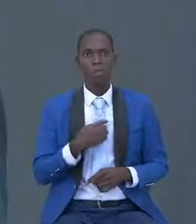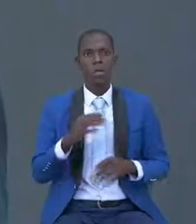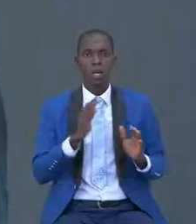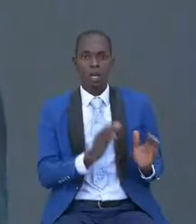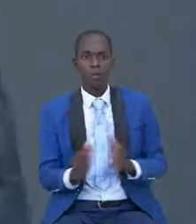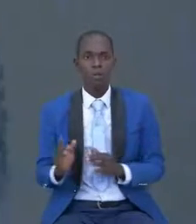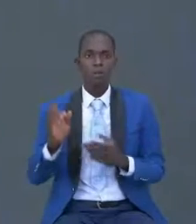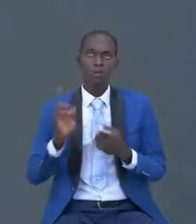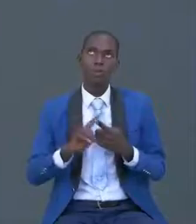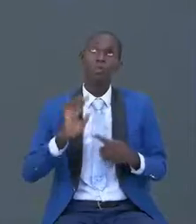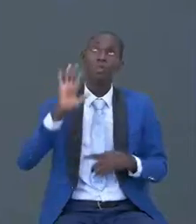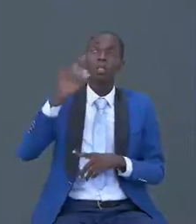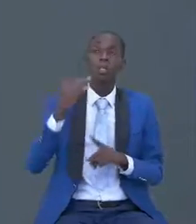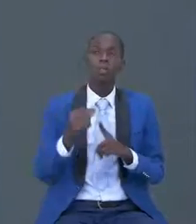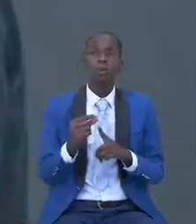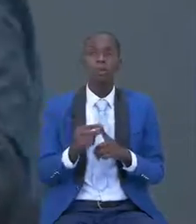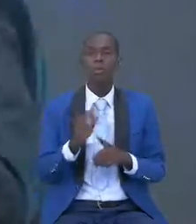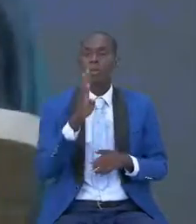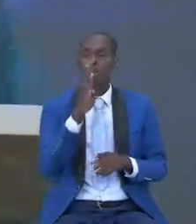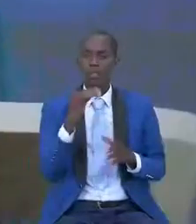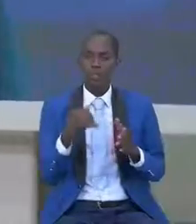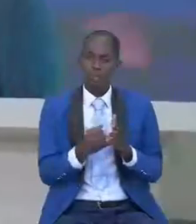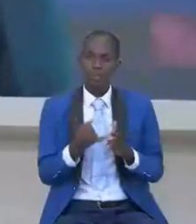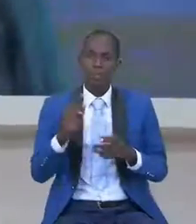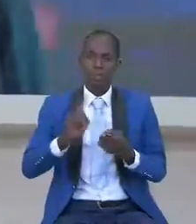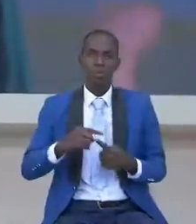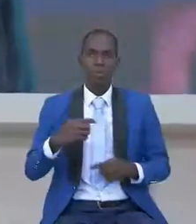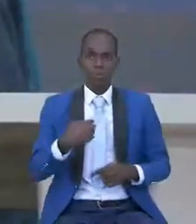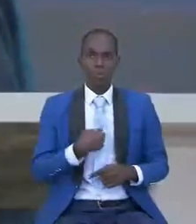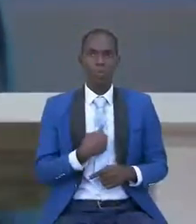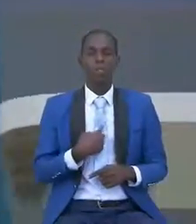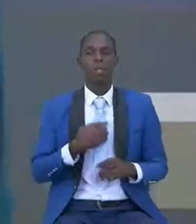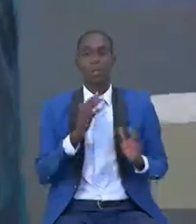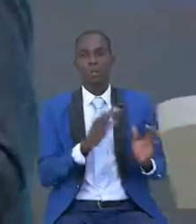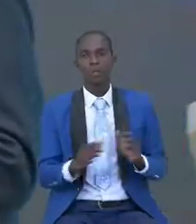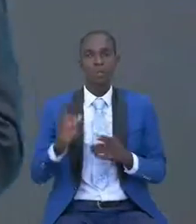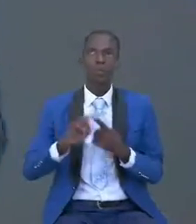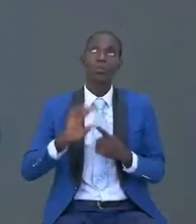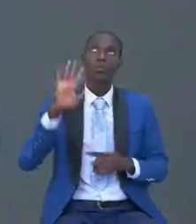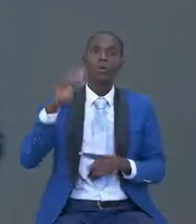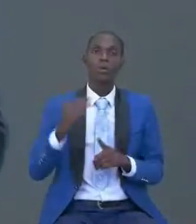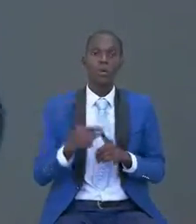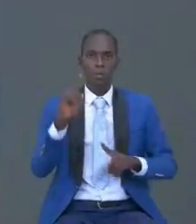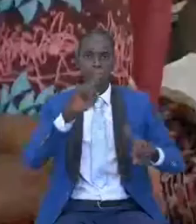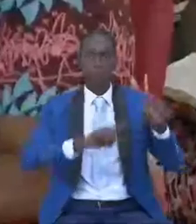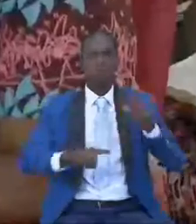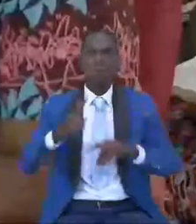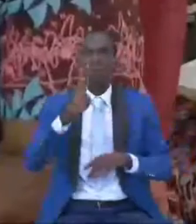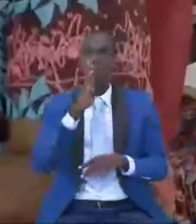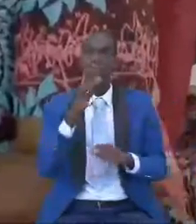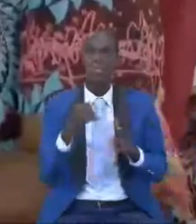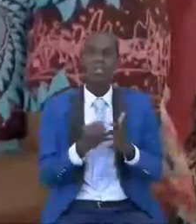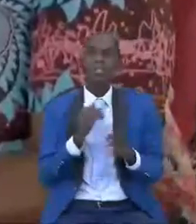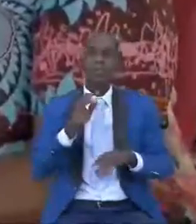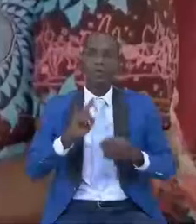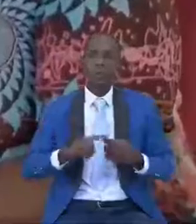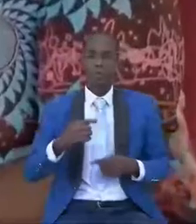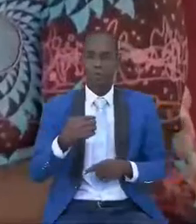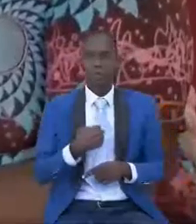parole. Qu'il me soit fait selon ta parole. Est-ce que tu peux répéter ça avec moi? Qu'il me soit